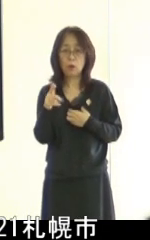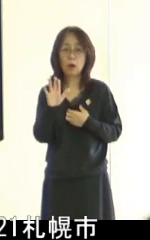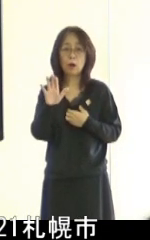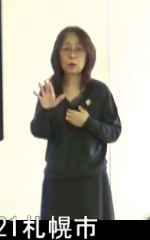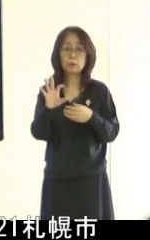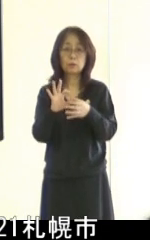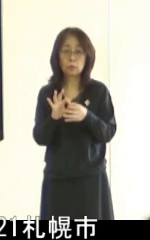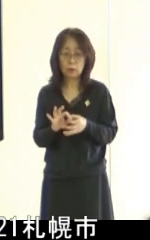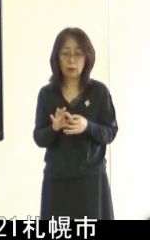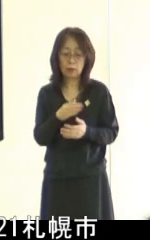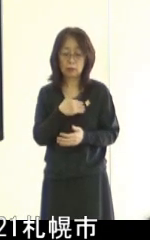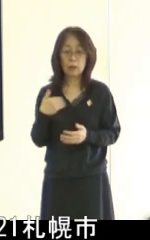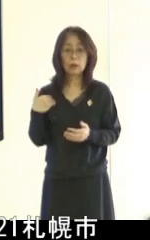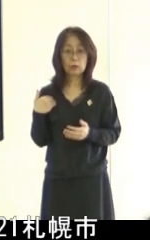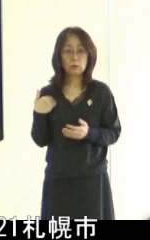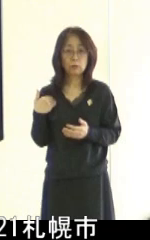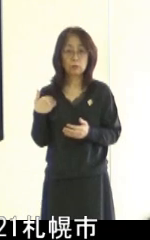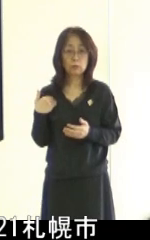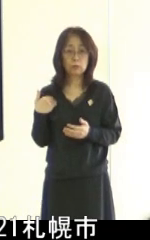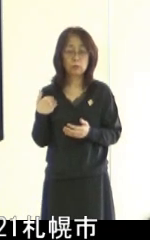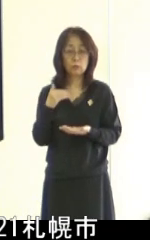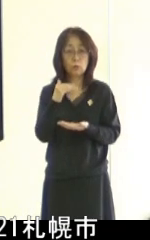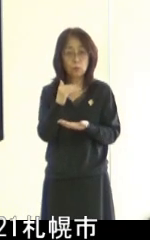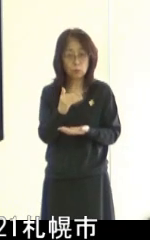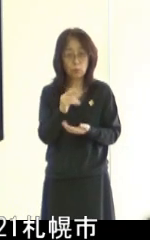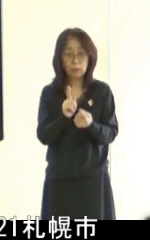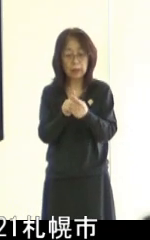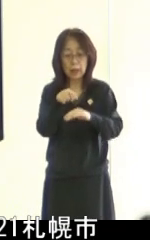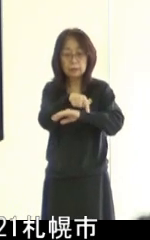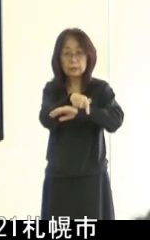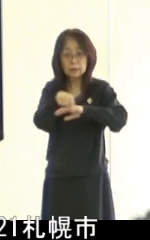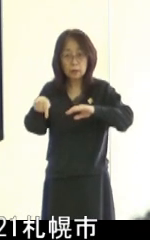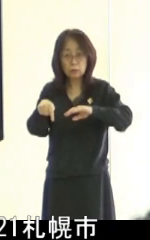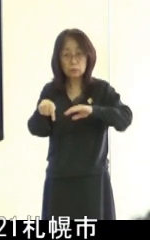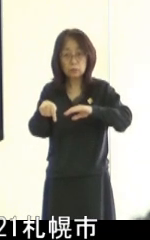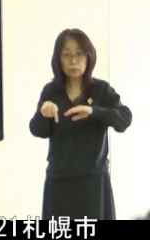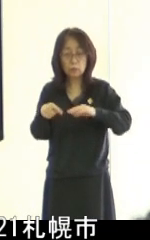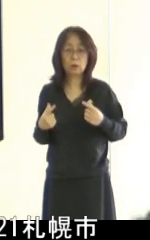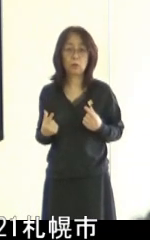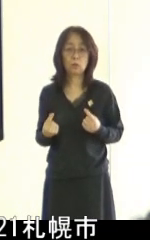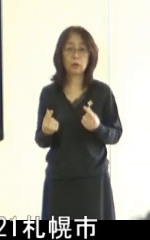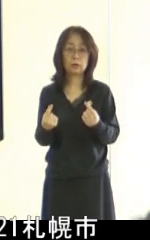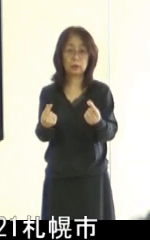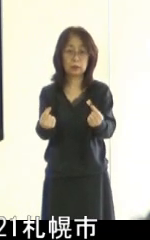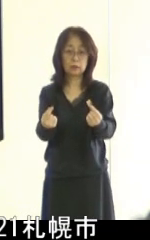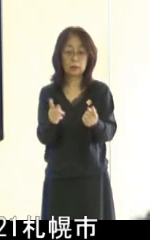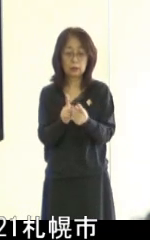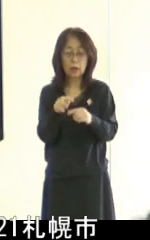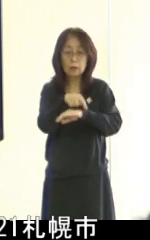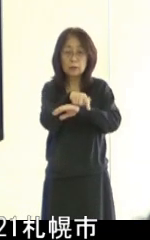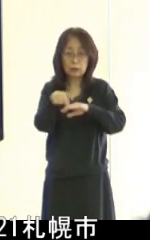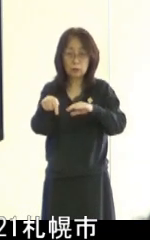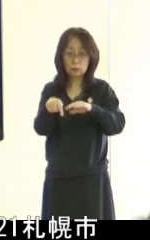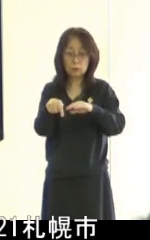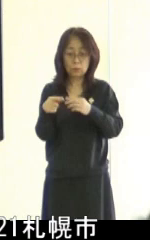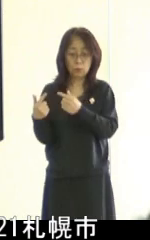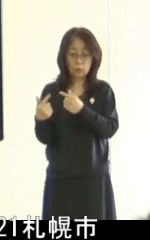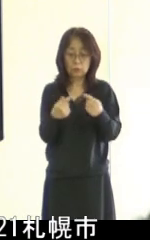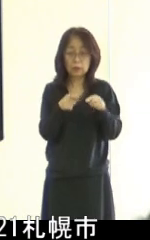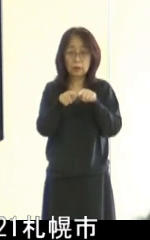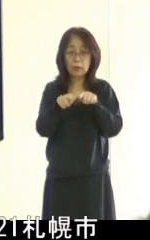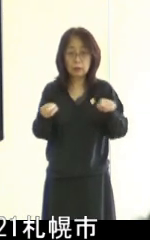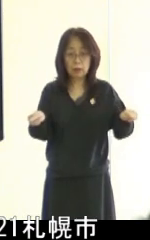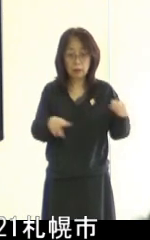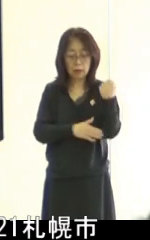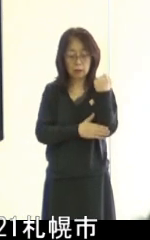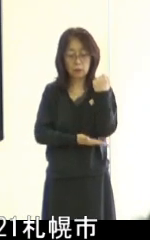できることというのはやはり対策変わりませんのでa 斎作を徹底を基本的な対策を